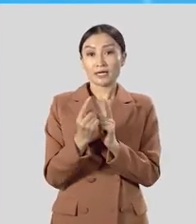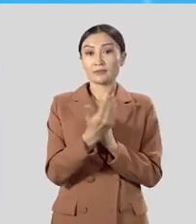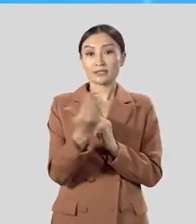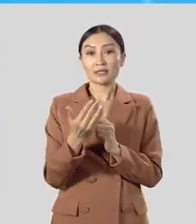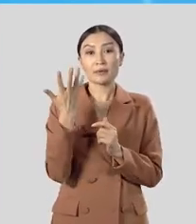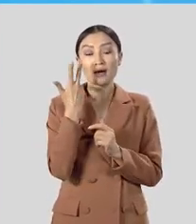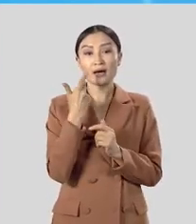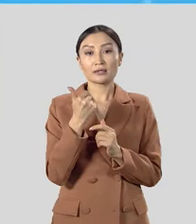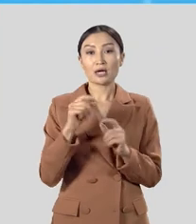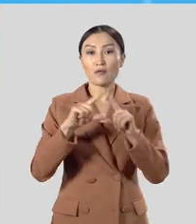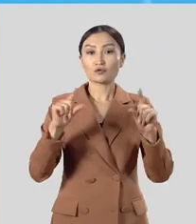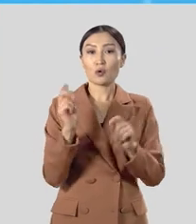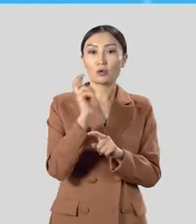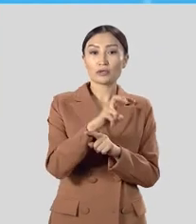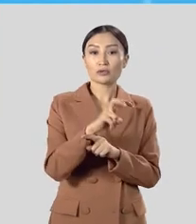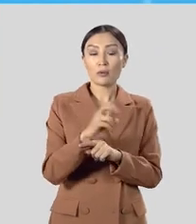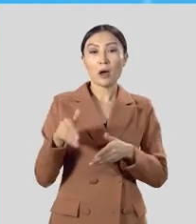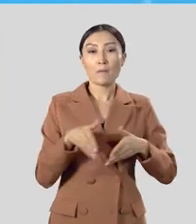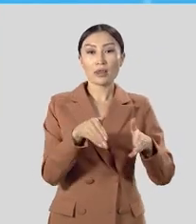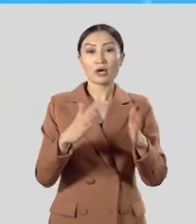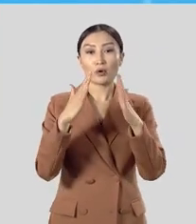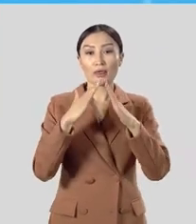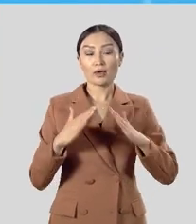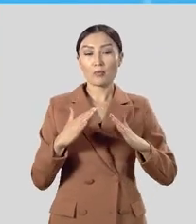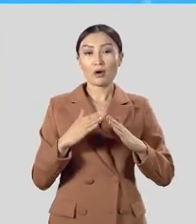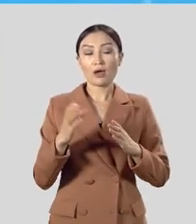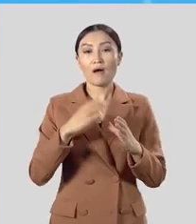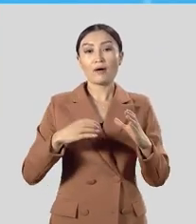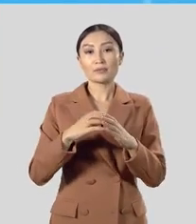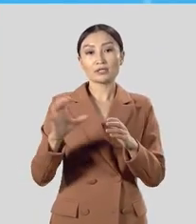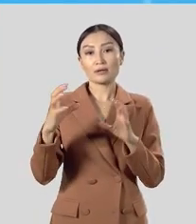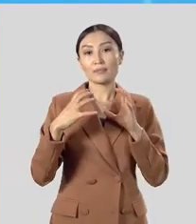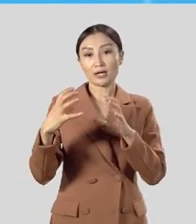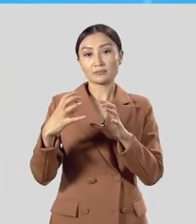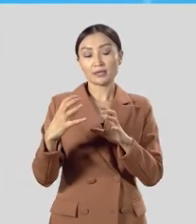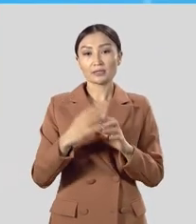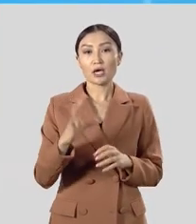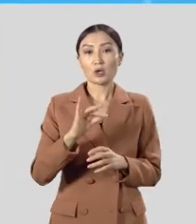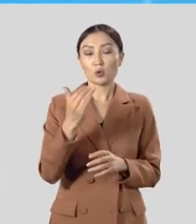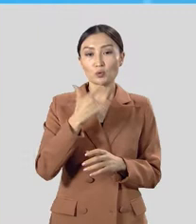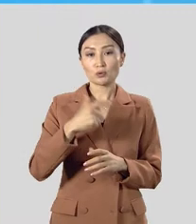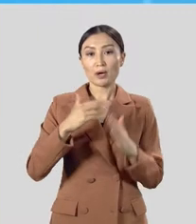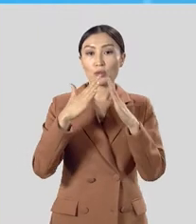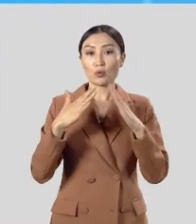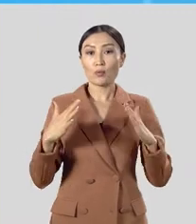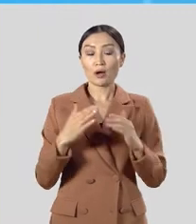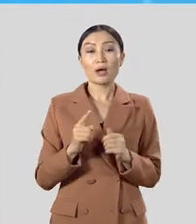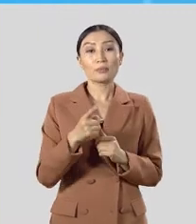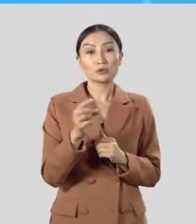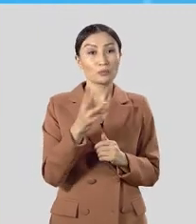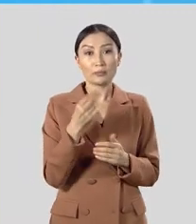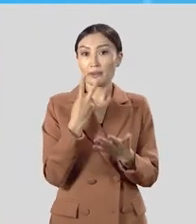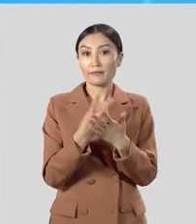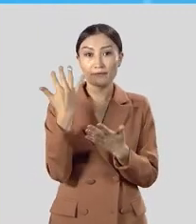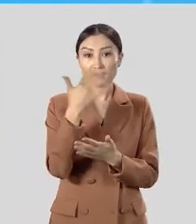ними, когда идем в школу, по дороге домой, в общественном транспорте и даже у себя дома. Почему же мы